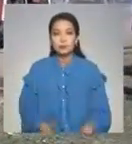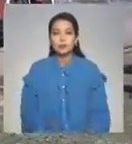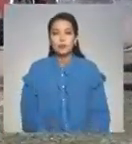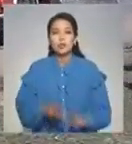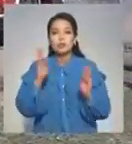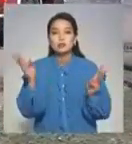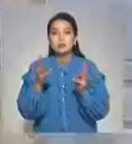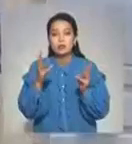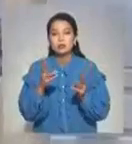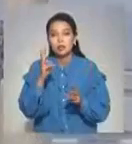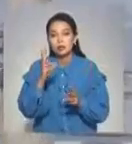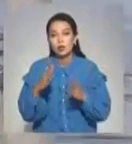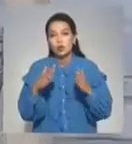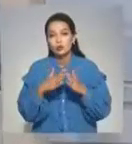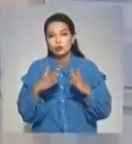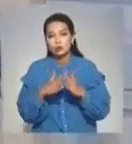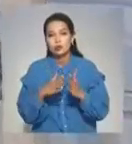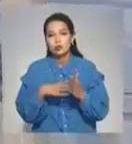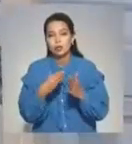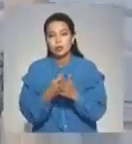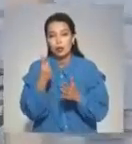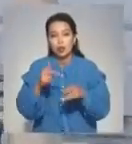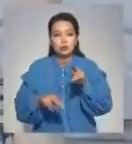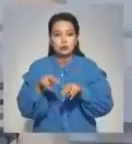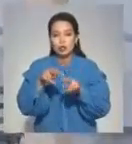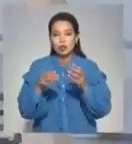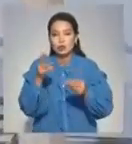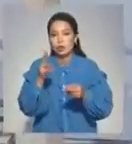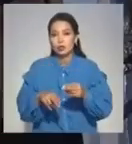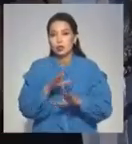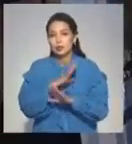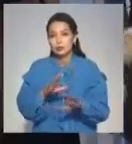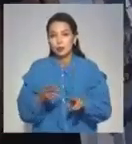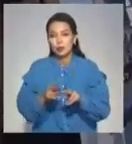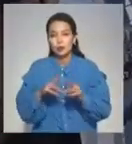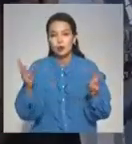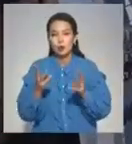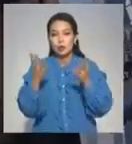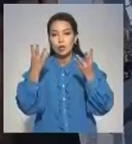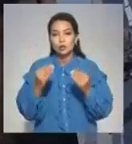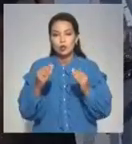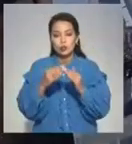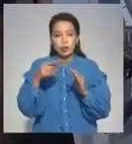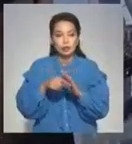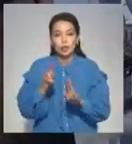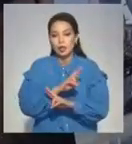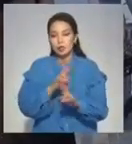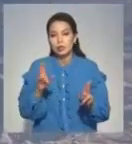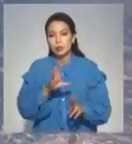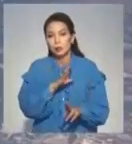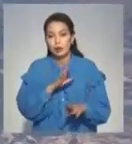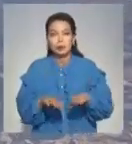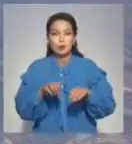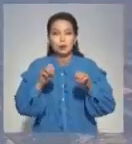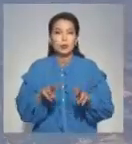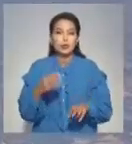Қызыл жалынға оранған баспананың бірі әлі салынып бітпеген көрінеді. Сондықтан өрт шыққан кезде үйде ешкім болмапты. Мамандар